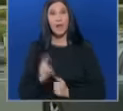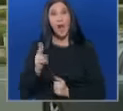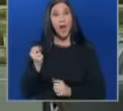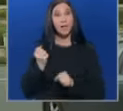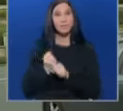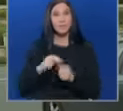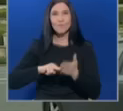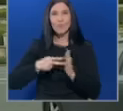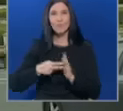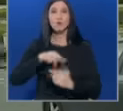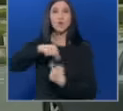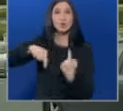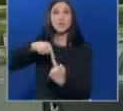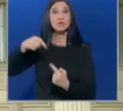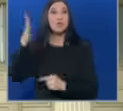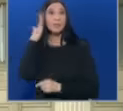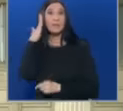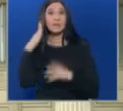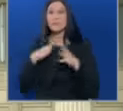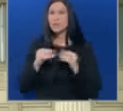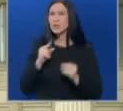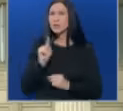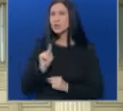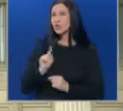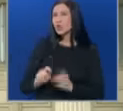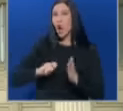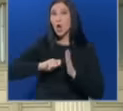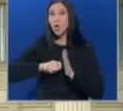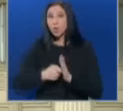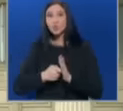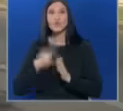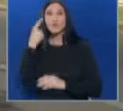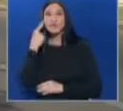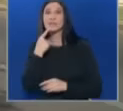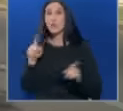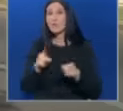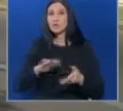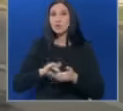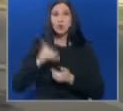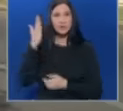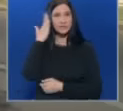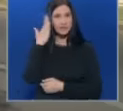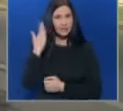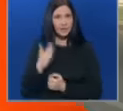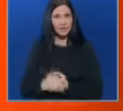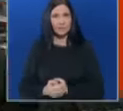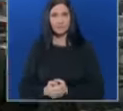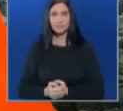Как работи моделът на ротационен премиер в Румъния и защо е ключов тест за управляващата коалиция в страната?